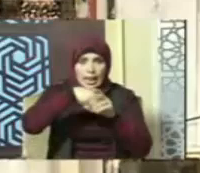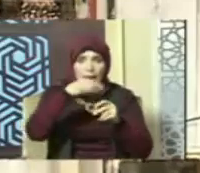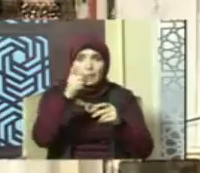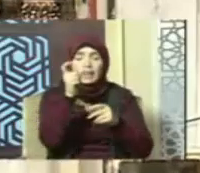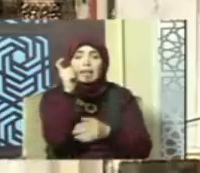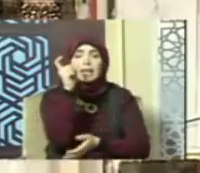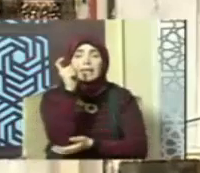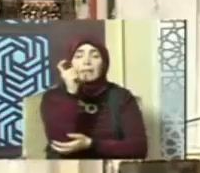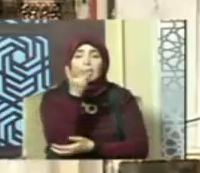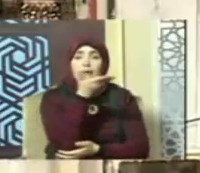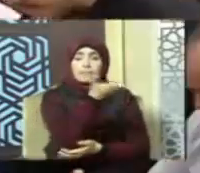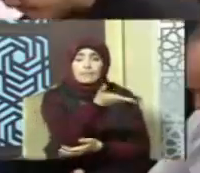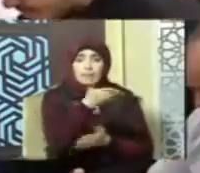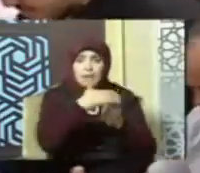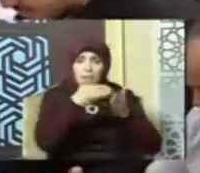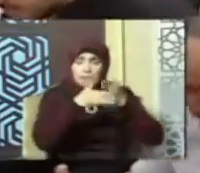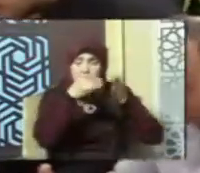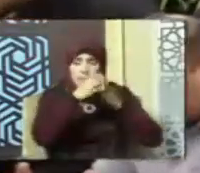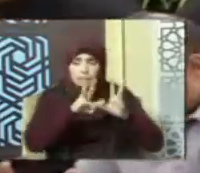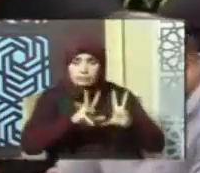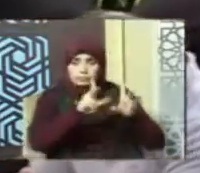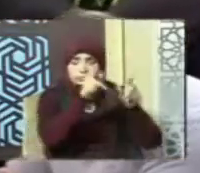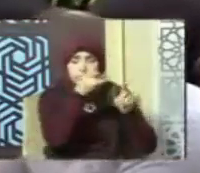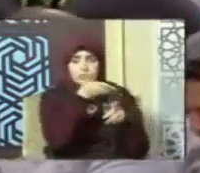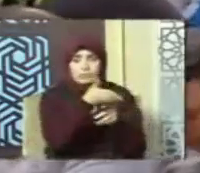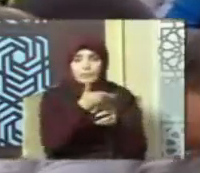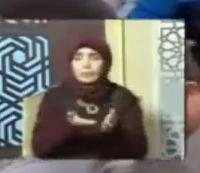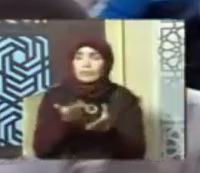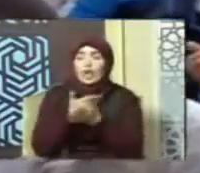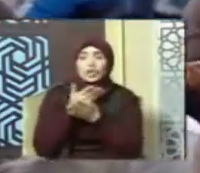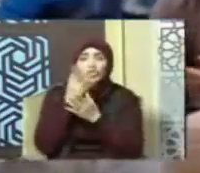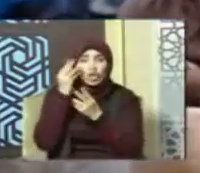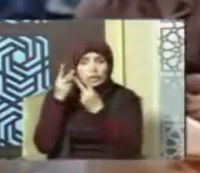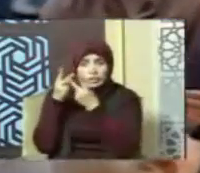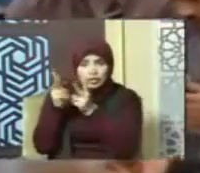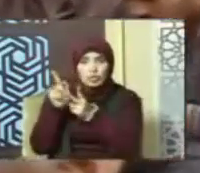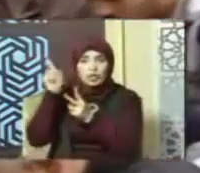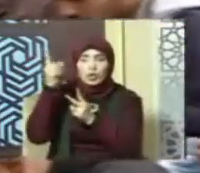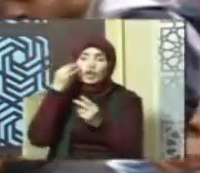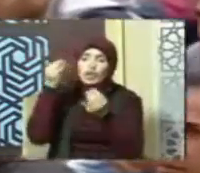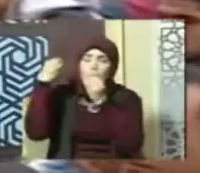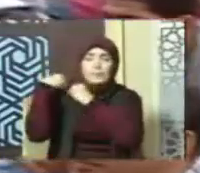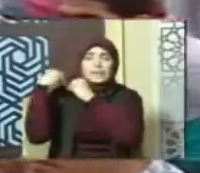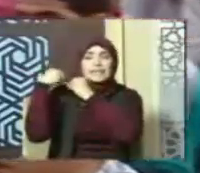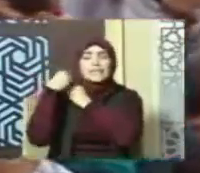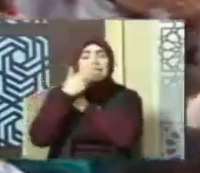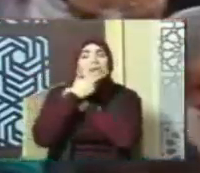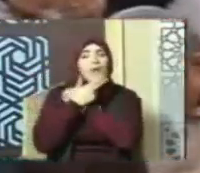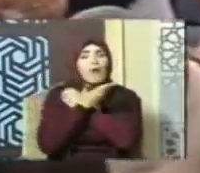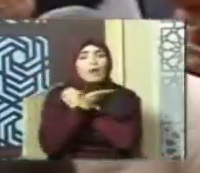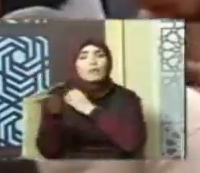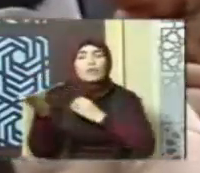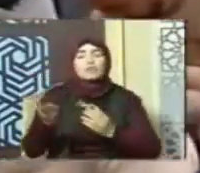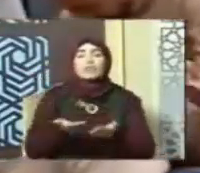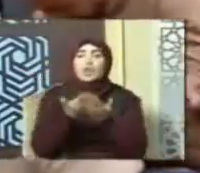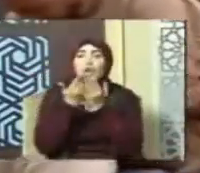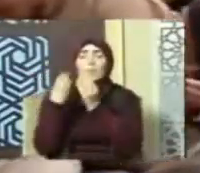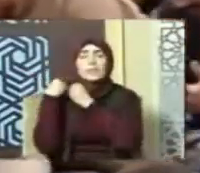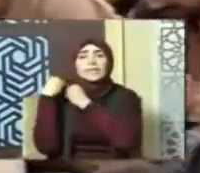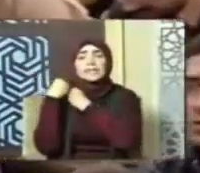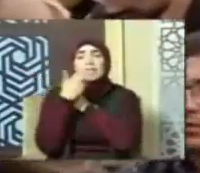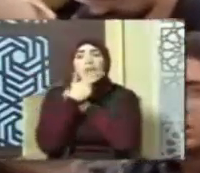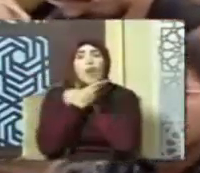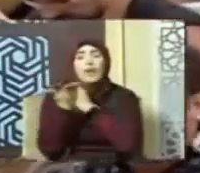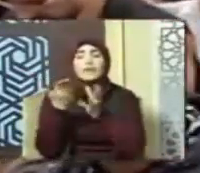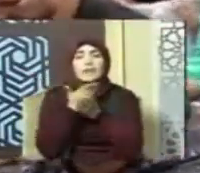ابتغاء مرضاتك ورغبة في رضاك اجزه بنيته خيرا. اللهم من بنى